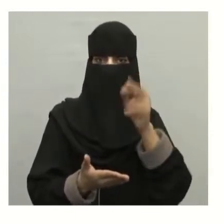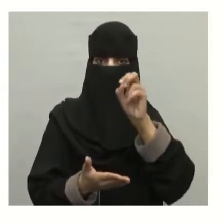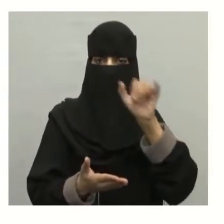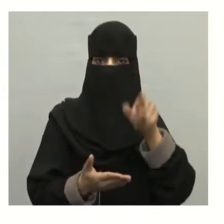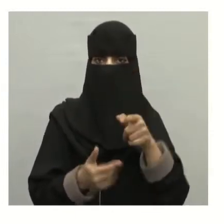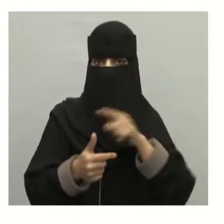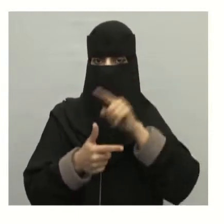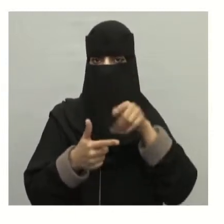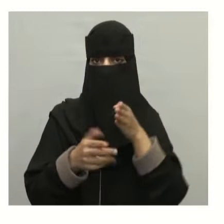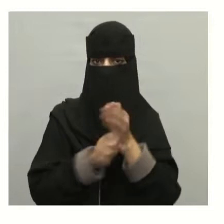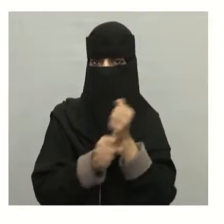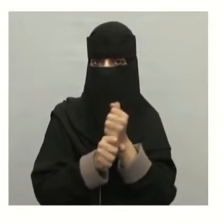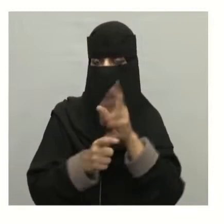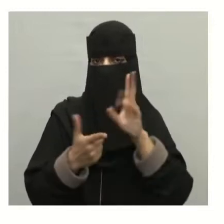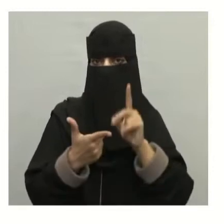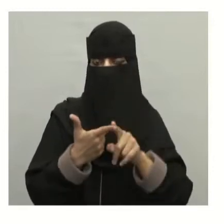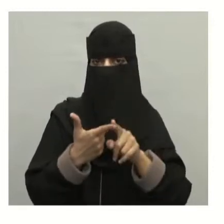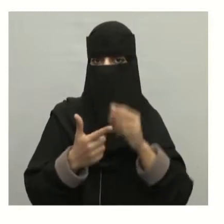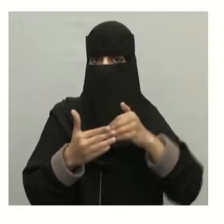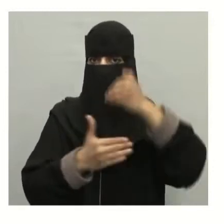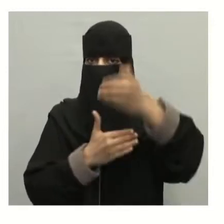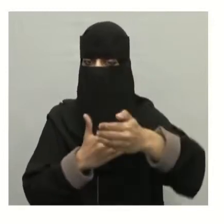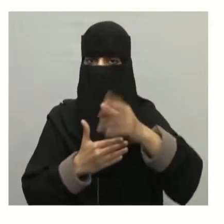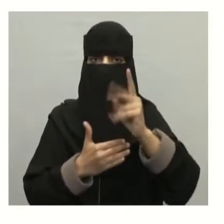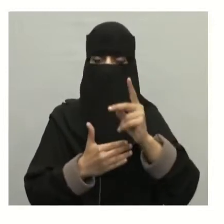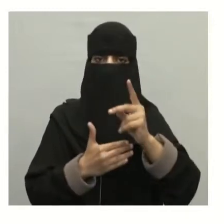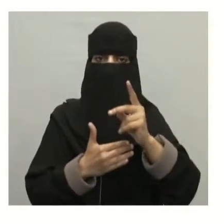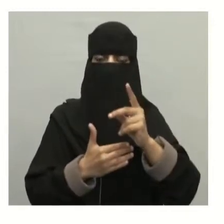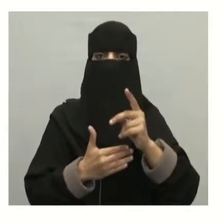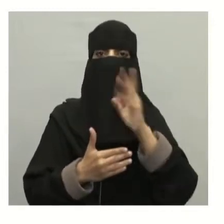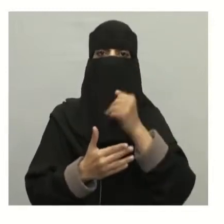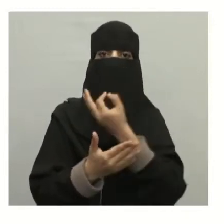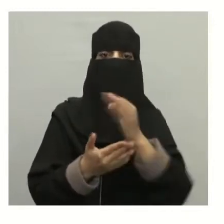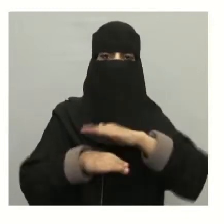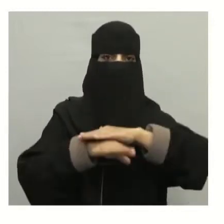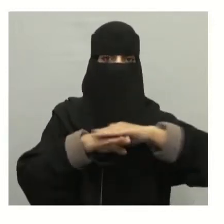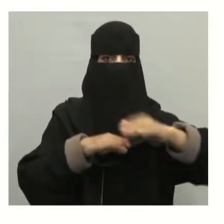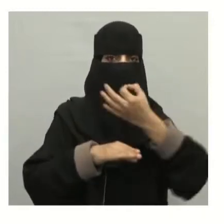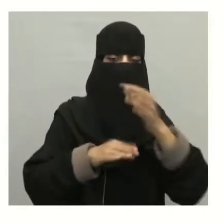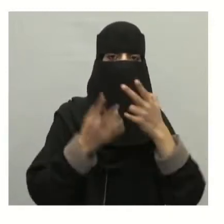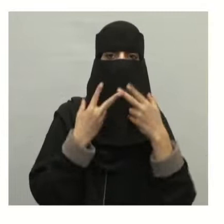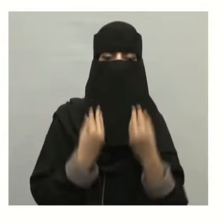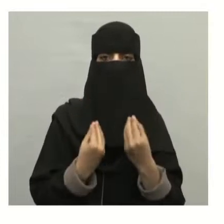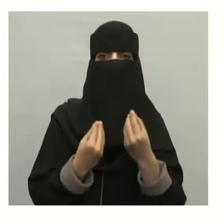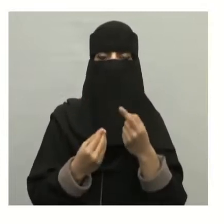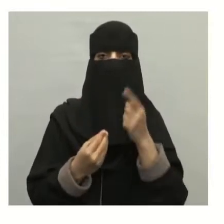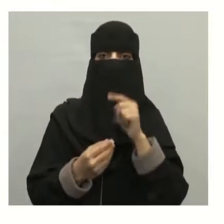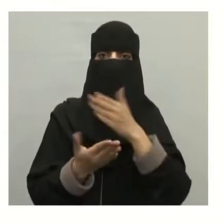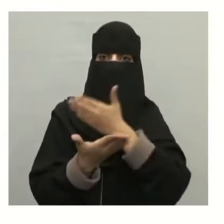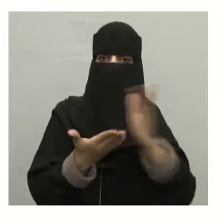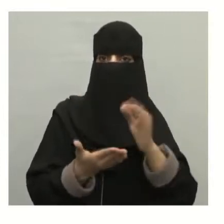الحالة أو العملية التي يتم فيها تطهير الأسطح في المنزل للقضاء